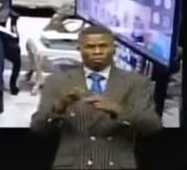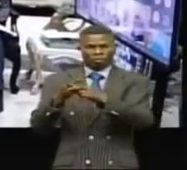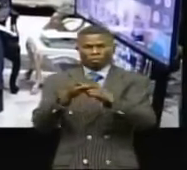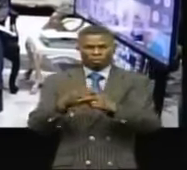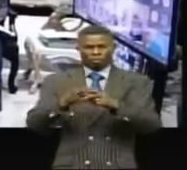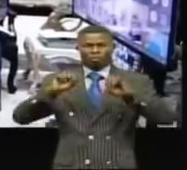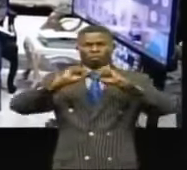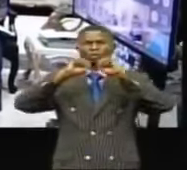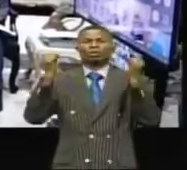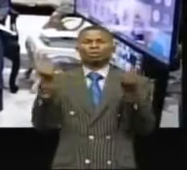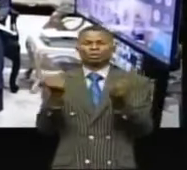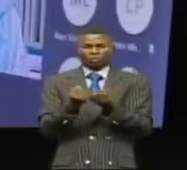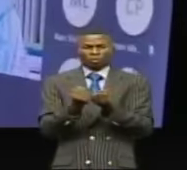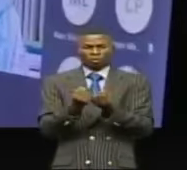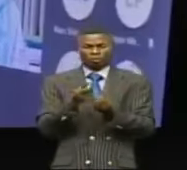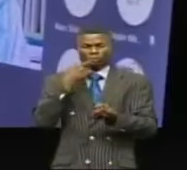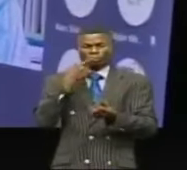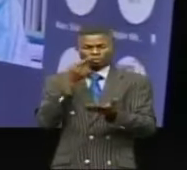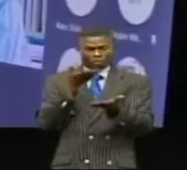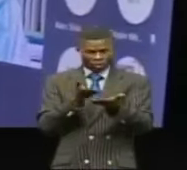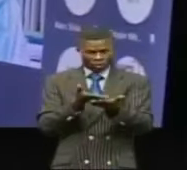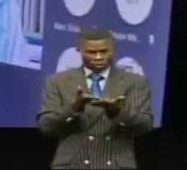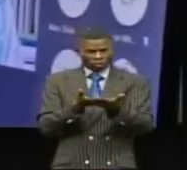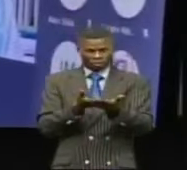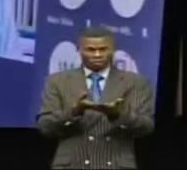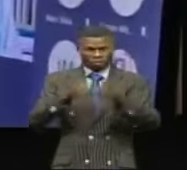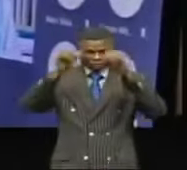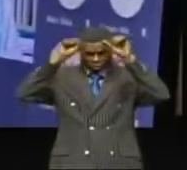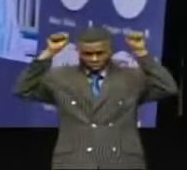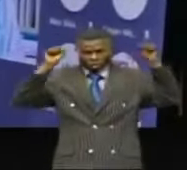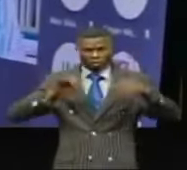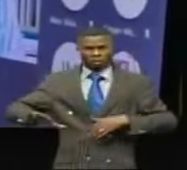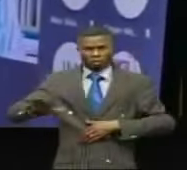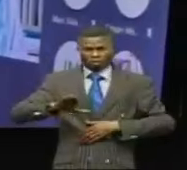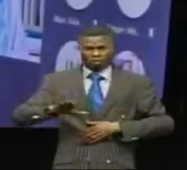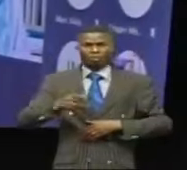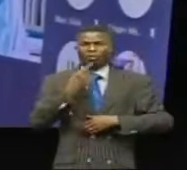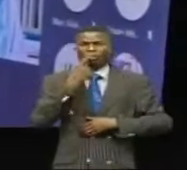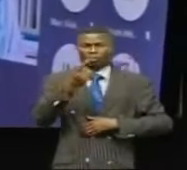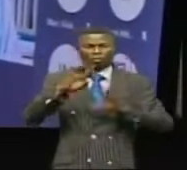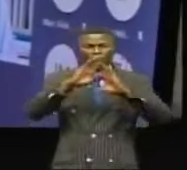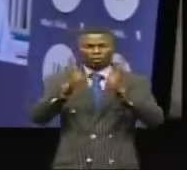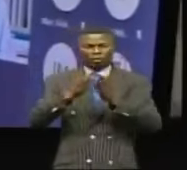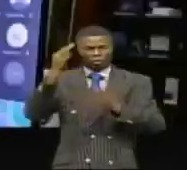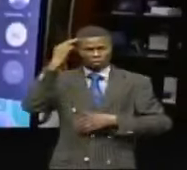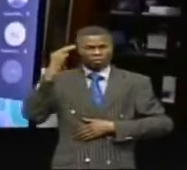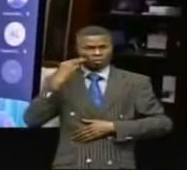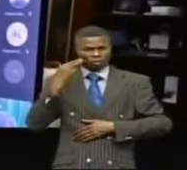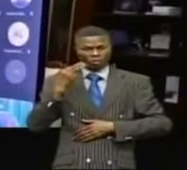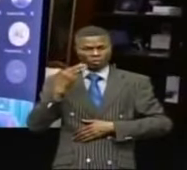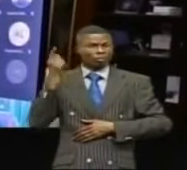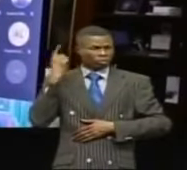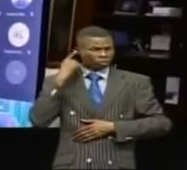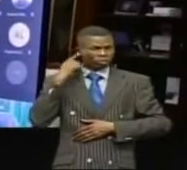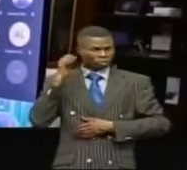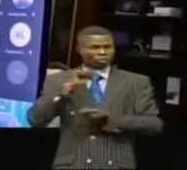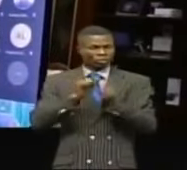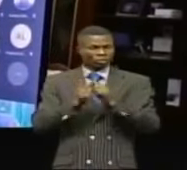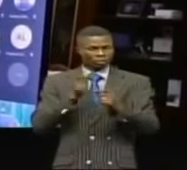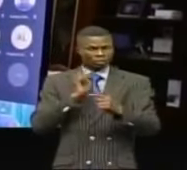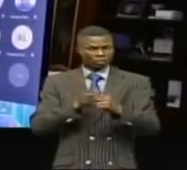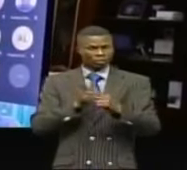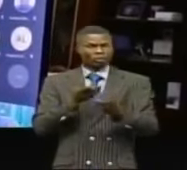sociale. Abordant ce point, le président de la République a informé le Conseil avoir été saisi des difficultés